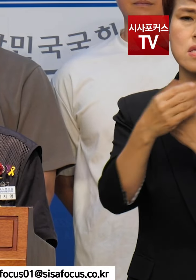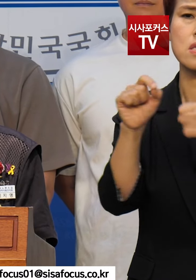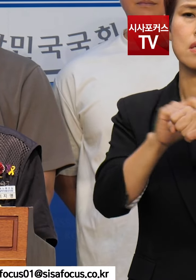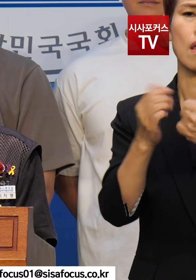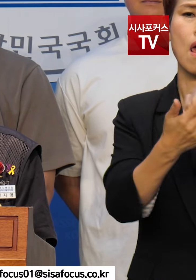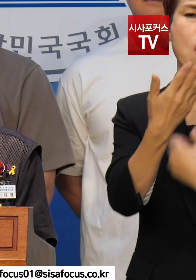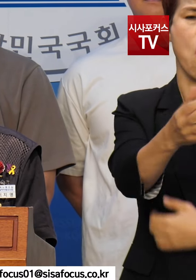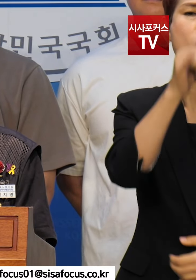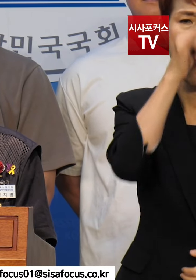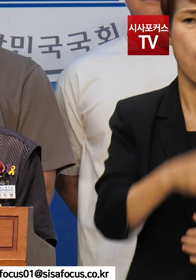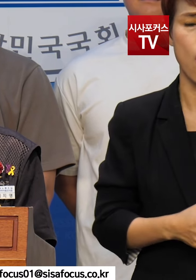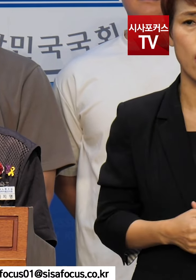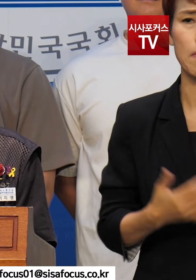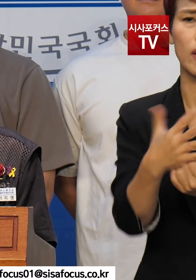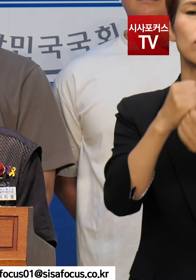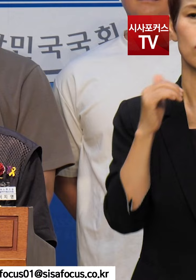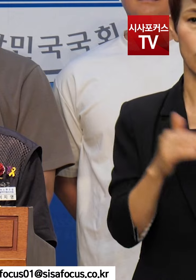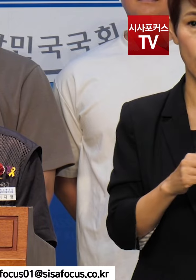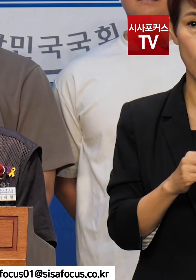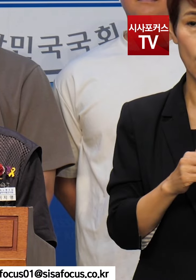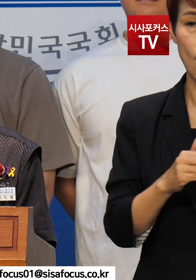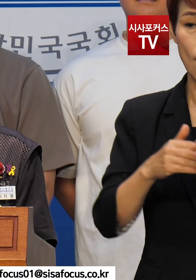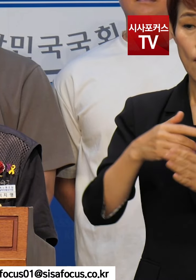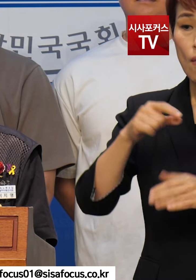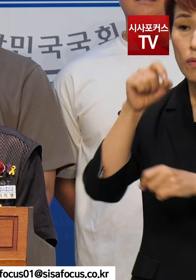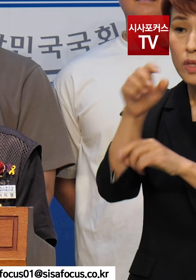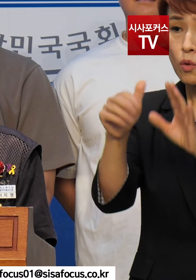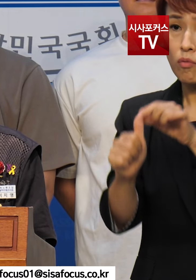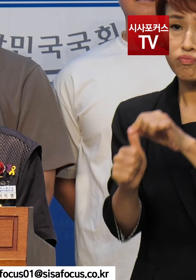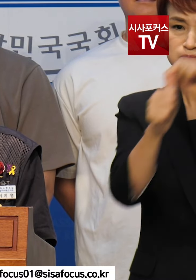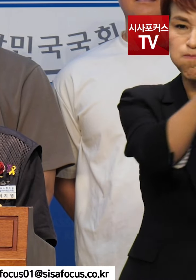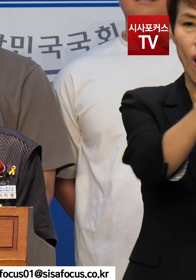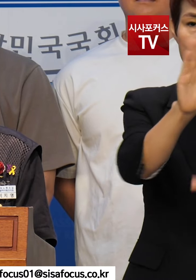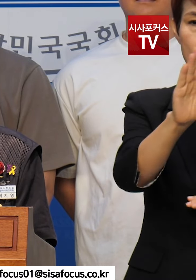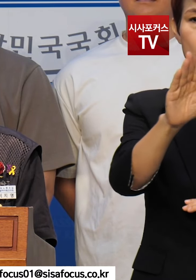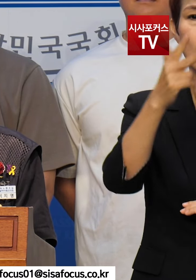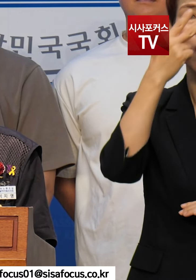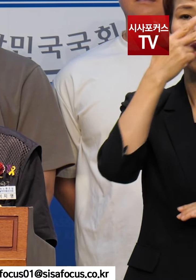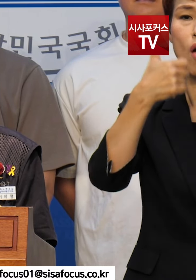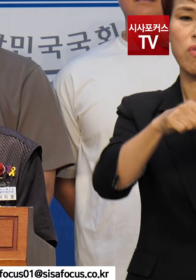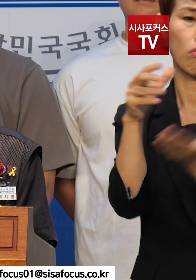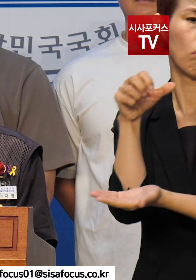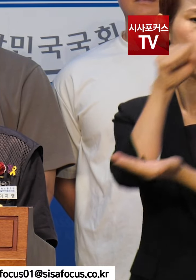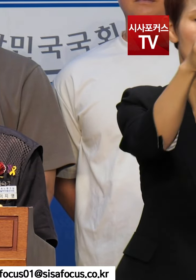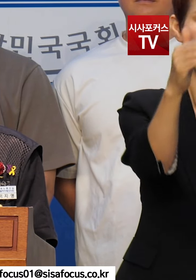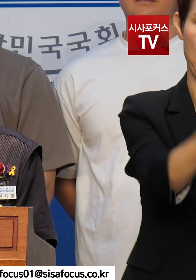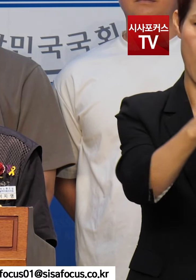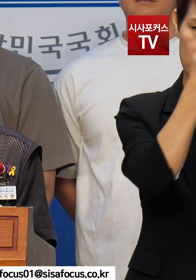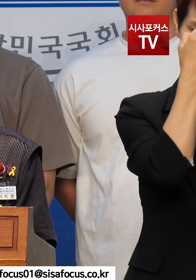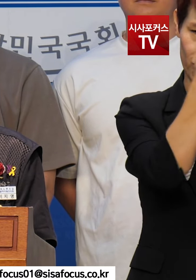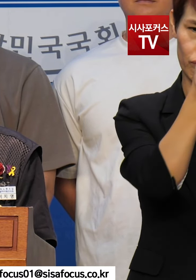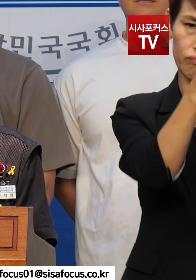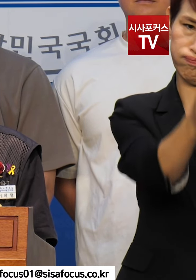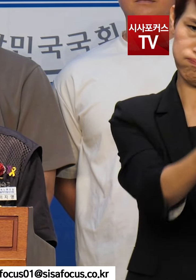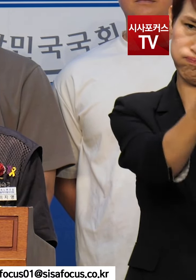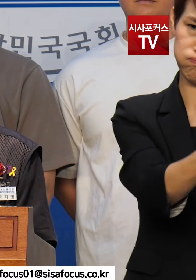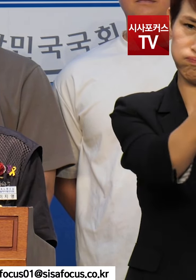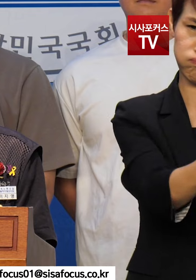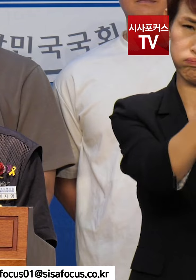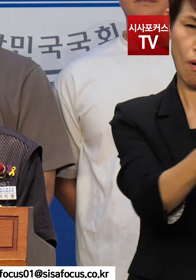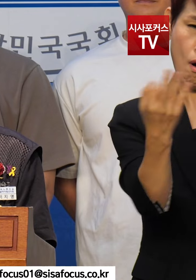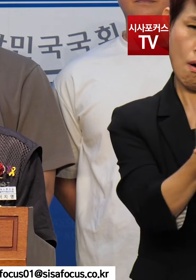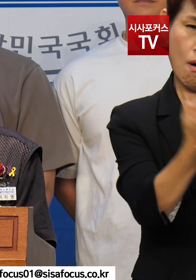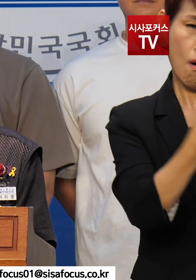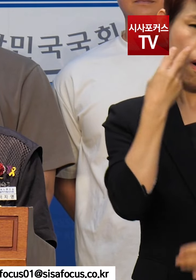가져갔습니다. 남은 직원들의 고용은 책임지지 않고 물량을 평택 공장으로 빼돌려 뻔뻔하게 공장을 돌리며